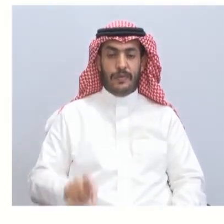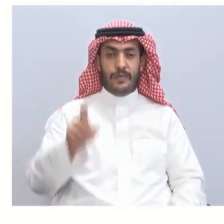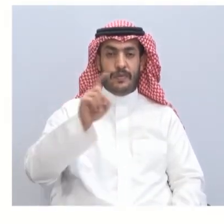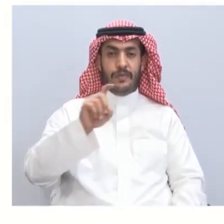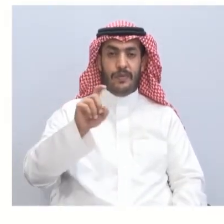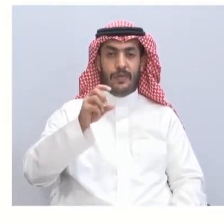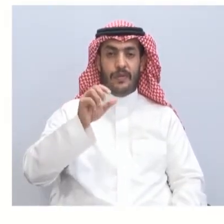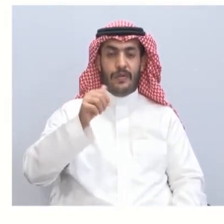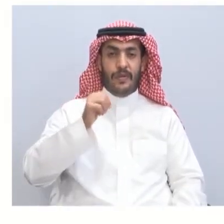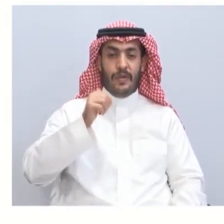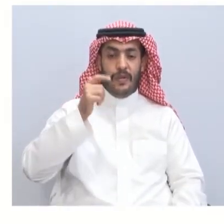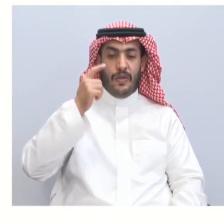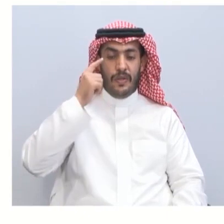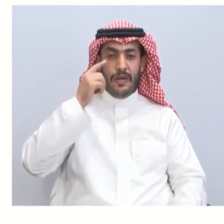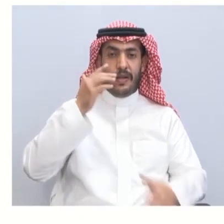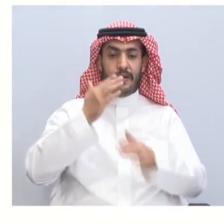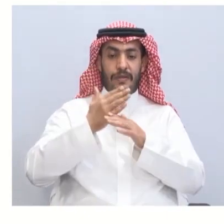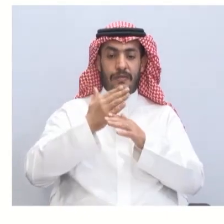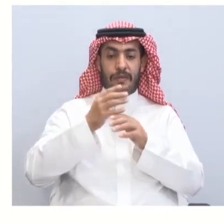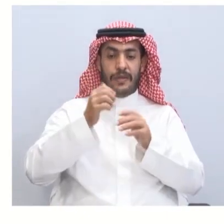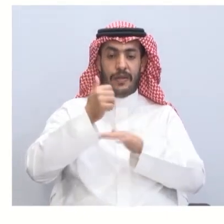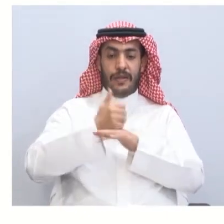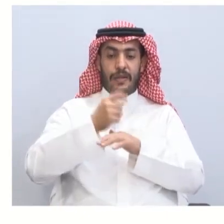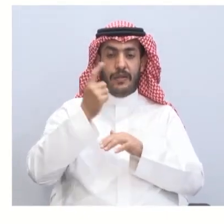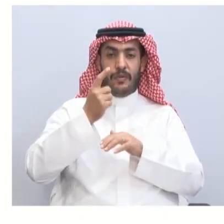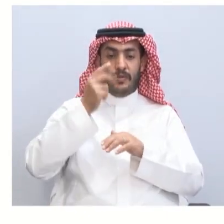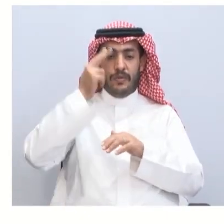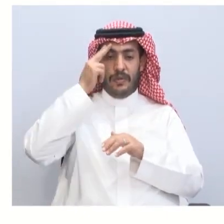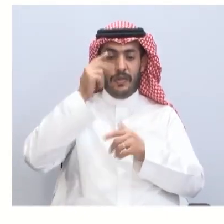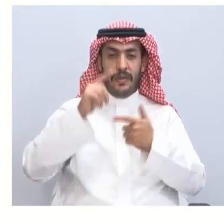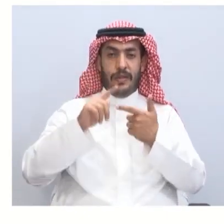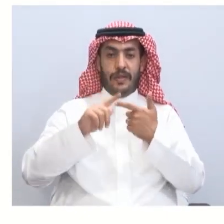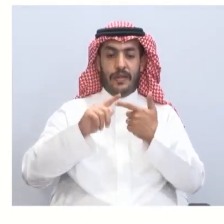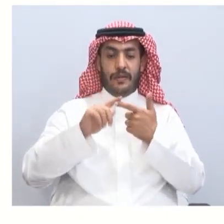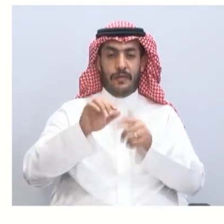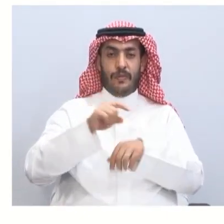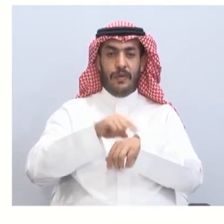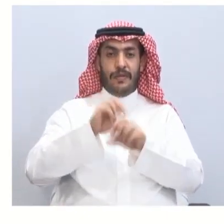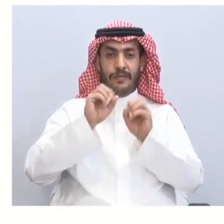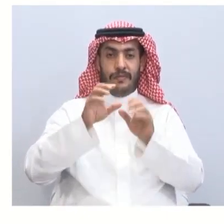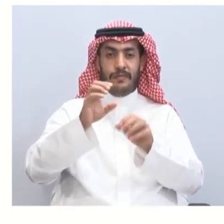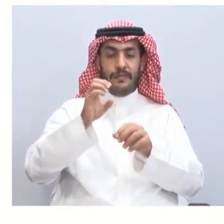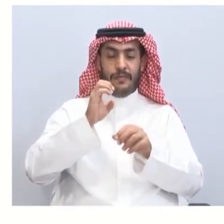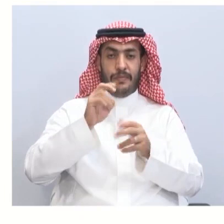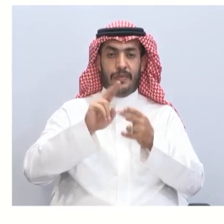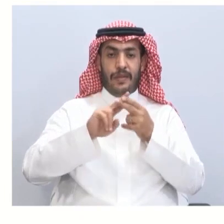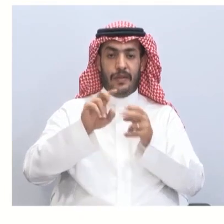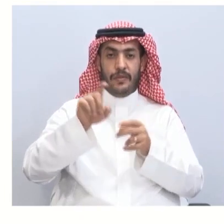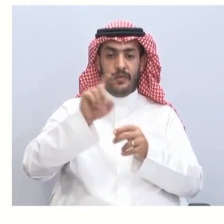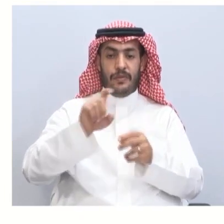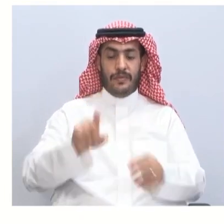الثالث اذكروا لي اسباب تاسيس الدوله السعوديه الثانيه ولكم بعض الوقت ابنائي لتحل